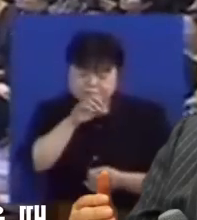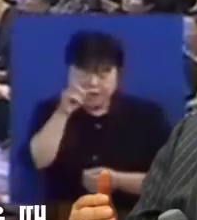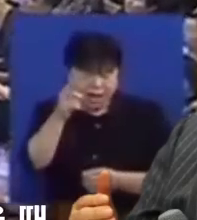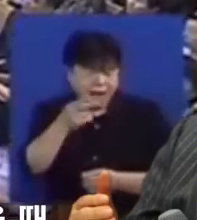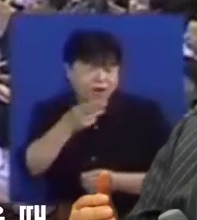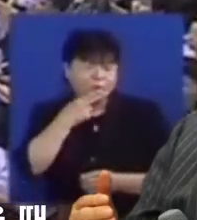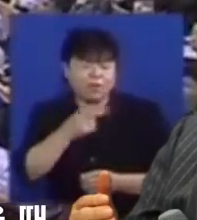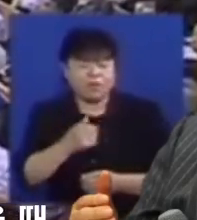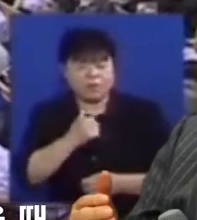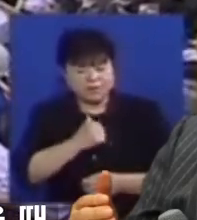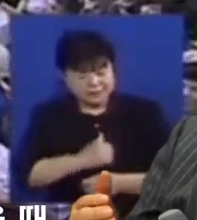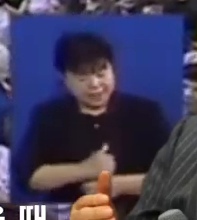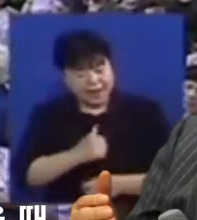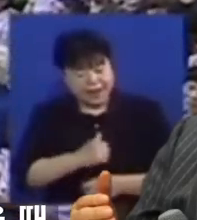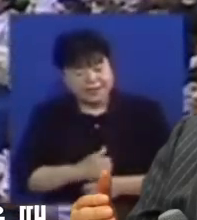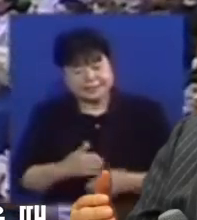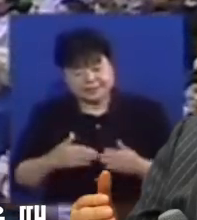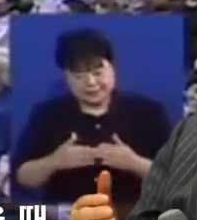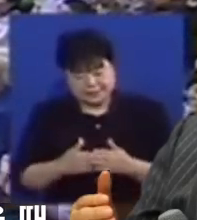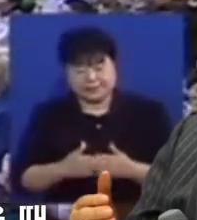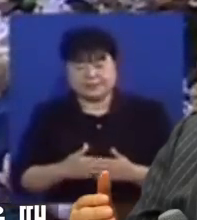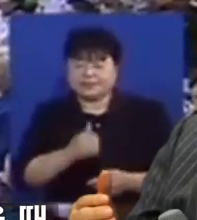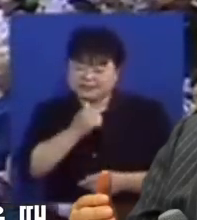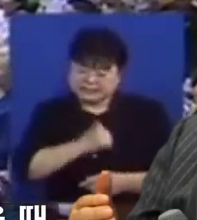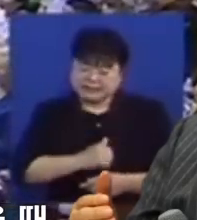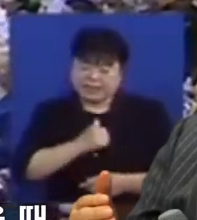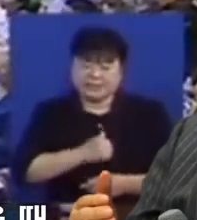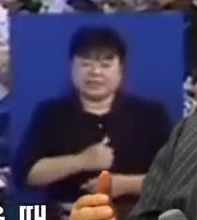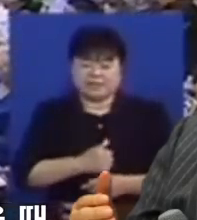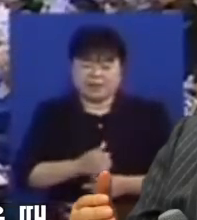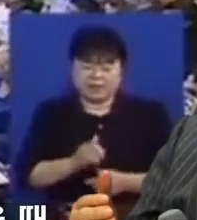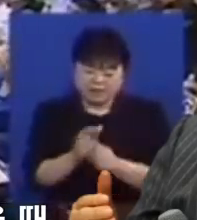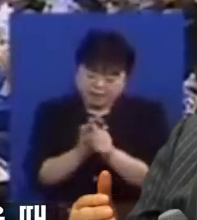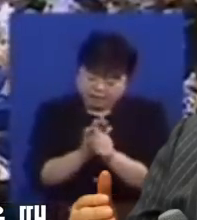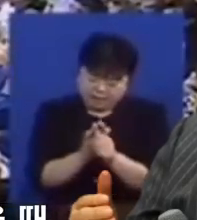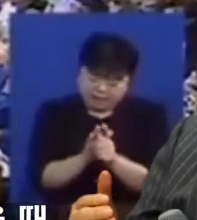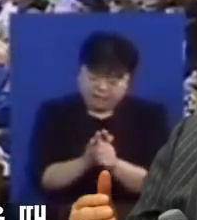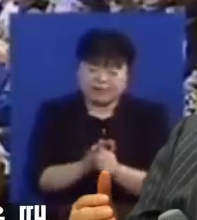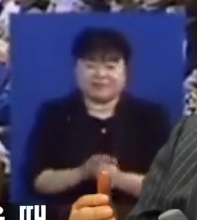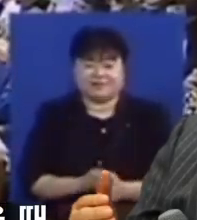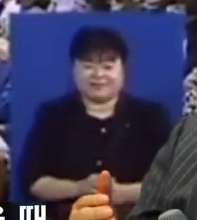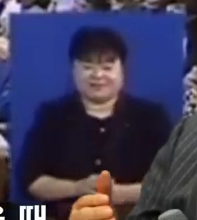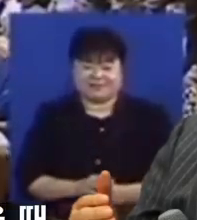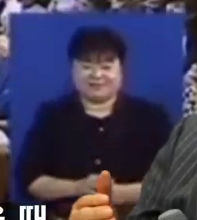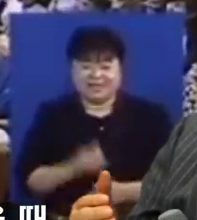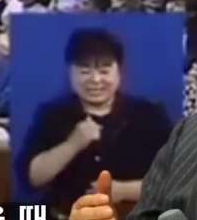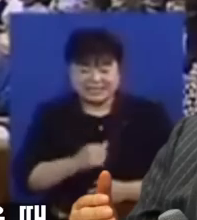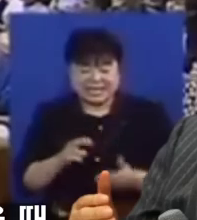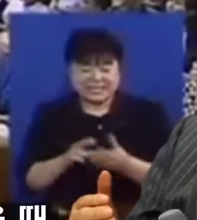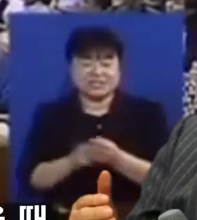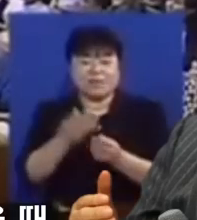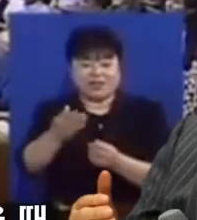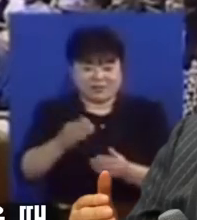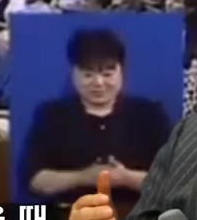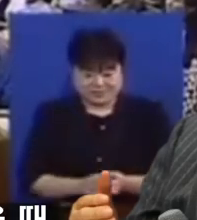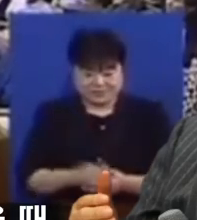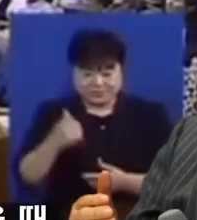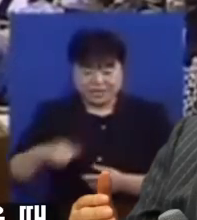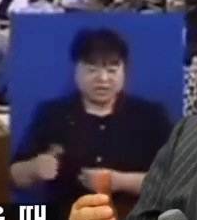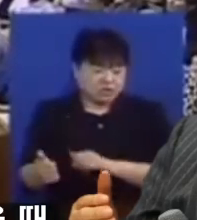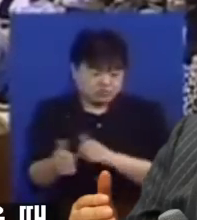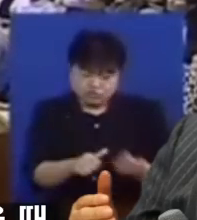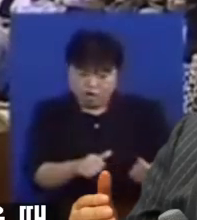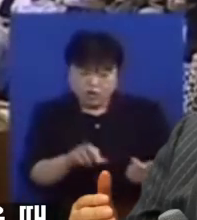않고 끝까지 인내하며 시댁 식구를 섬겼습니다. 그녀의 인내가 기적을 만들었습니다. 아들이 죽어도 예수는 안 믿는다고 하던